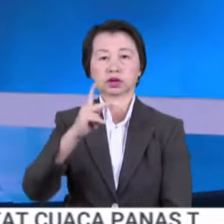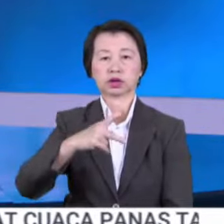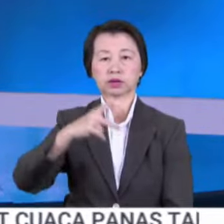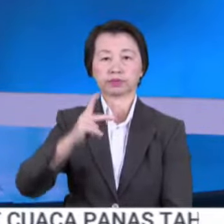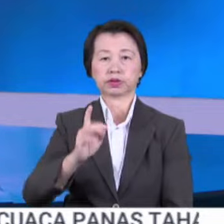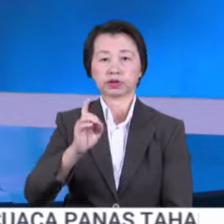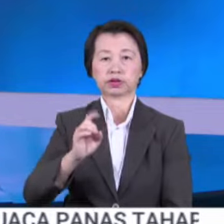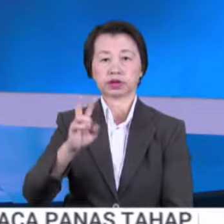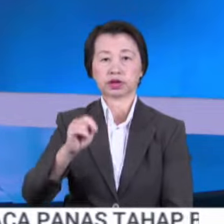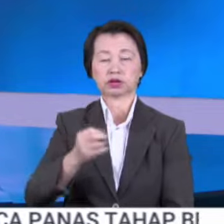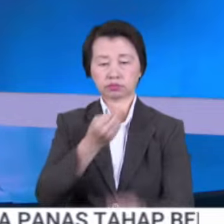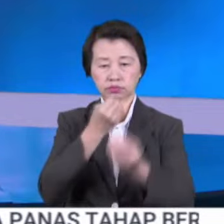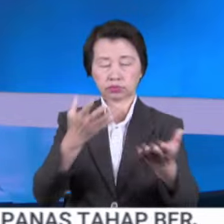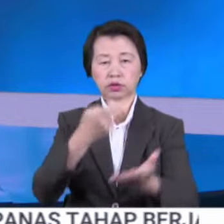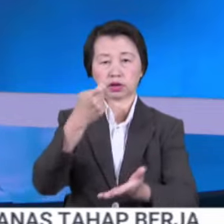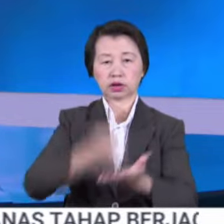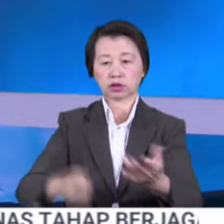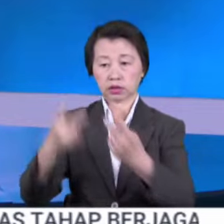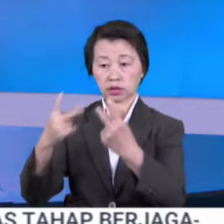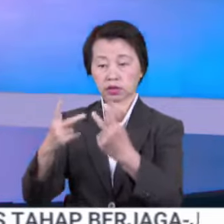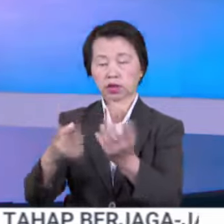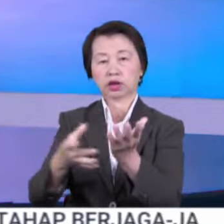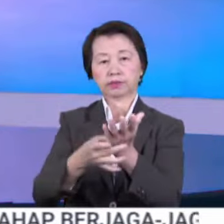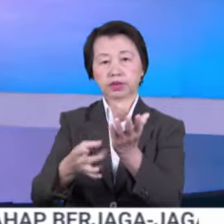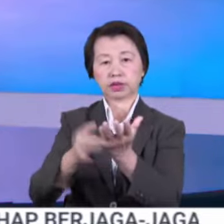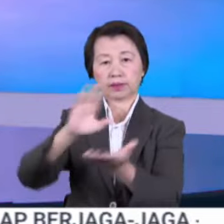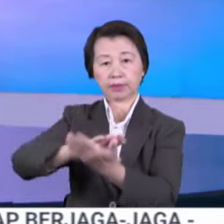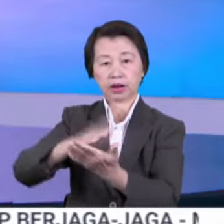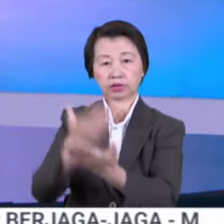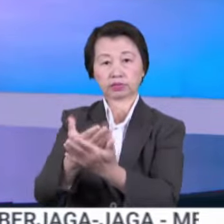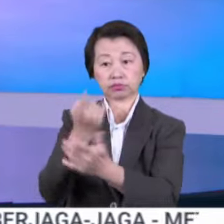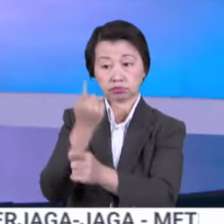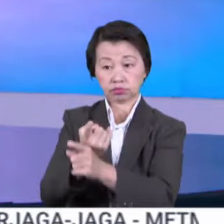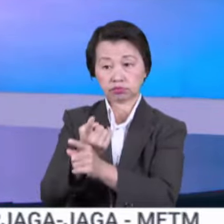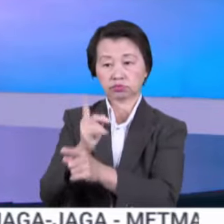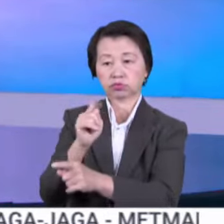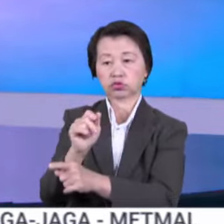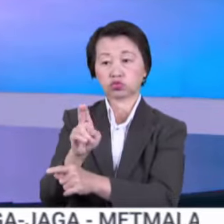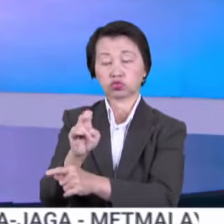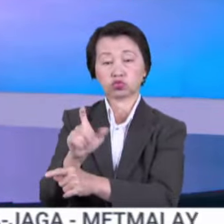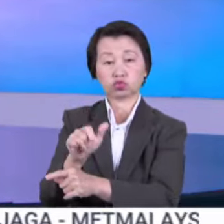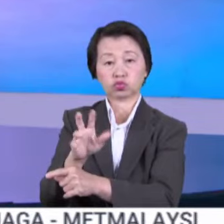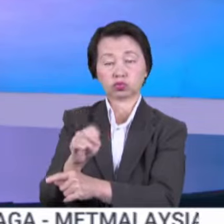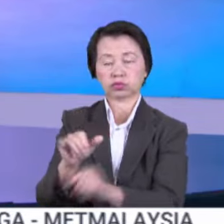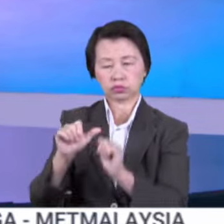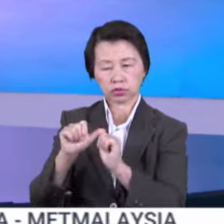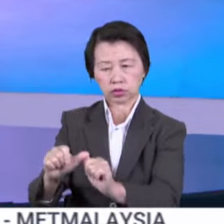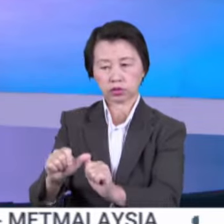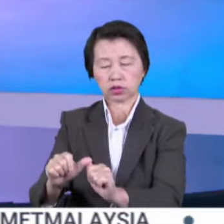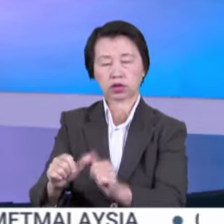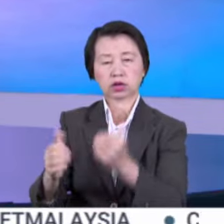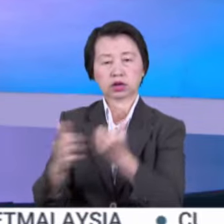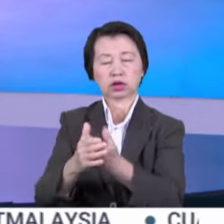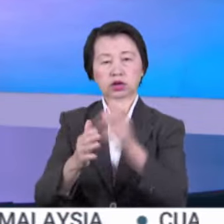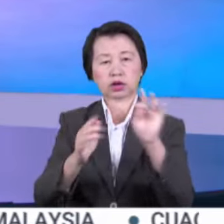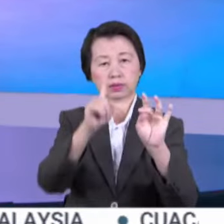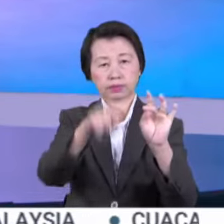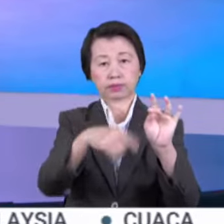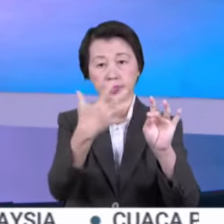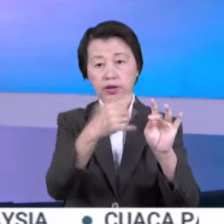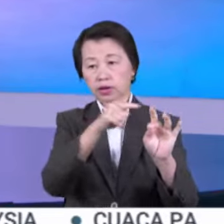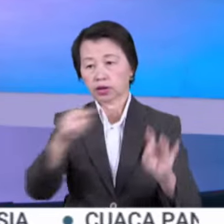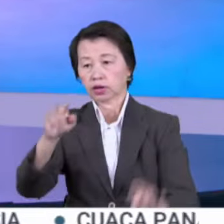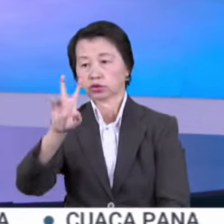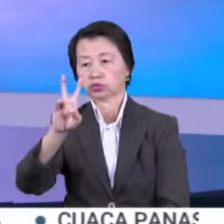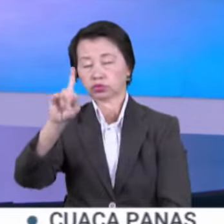mengumumkan harga runcit maksimal sawit tulin kemasan botol kekal bagi tempo 8 Mei hingga 7 Jun ini